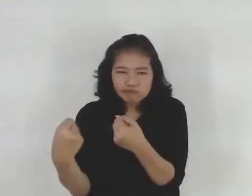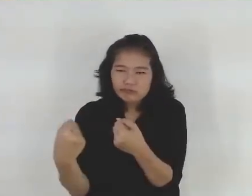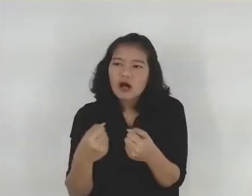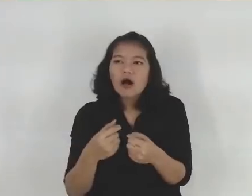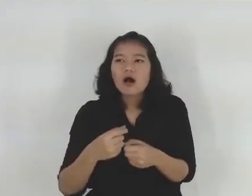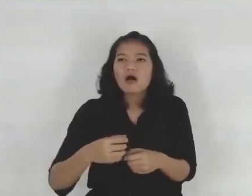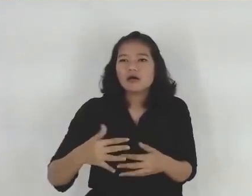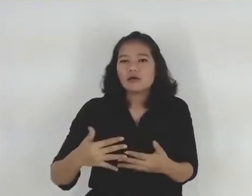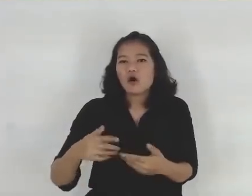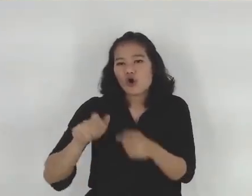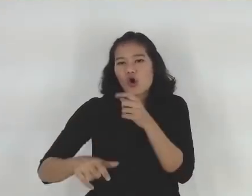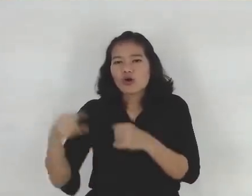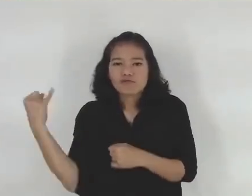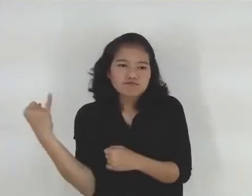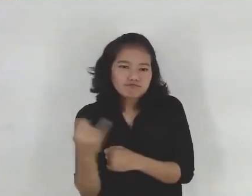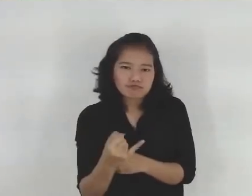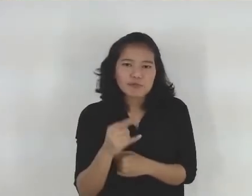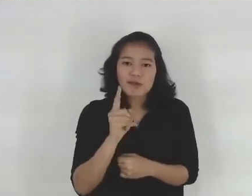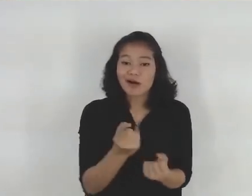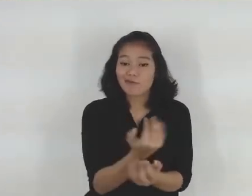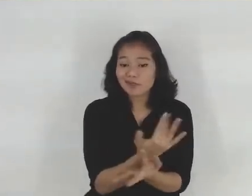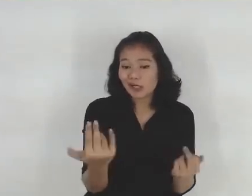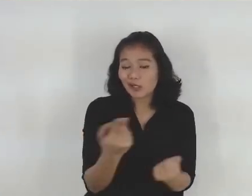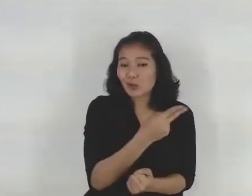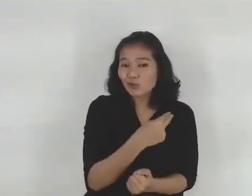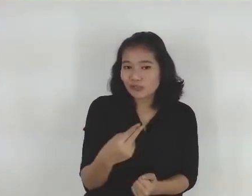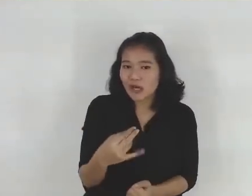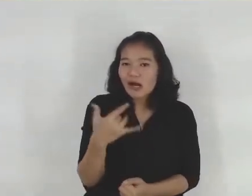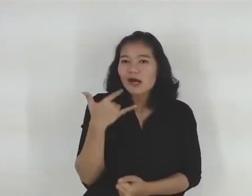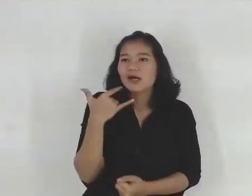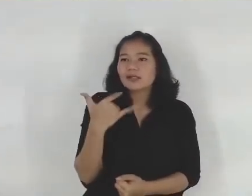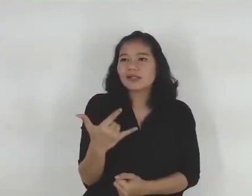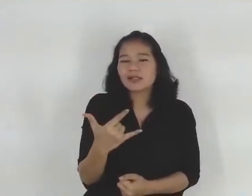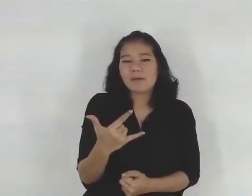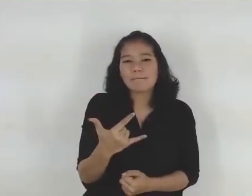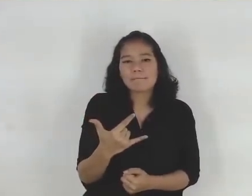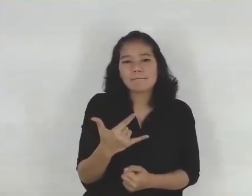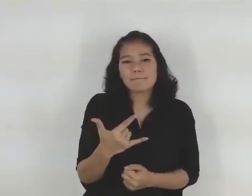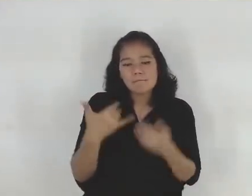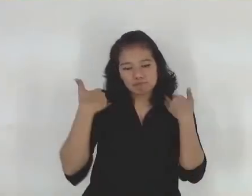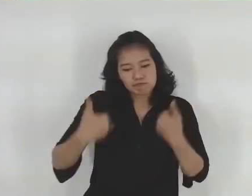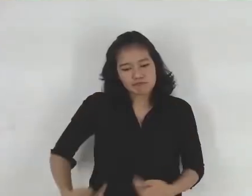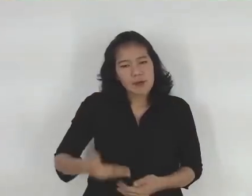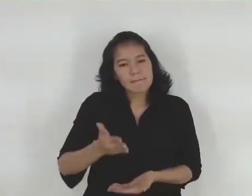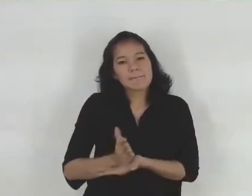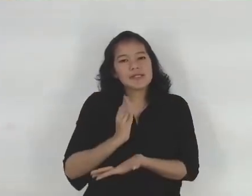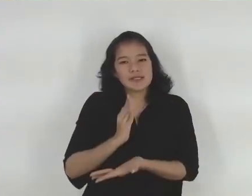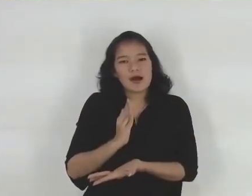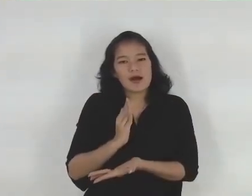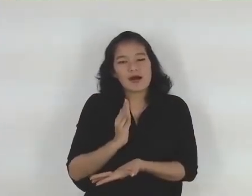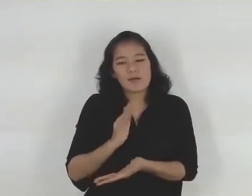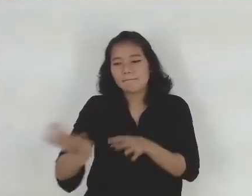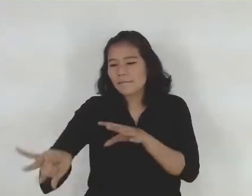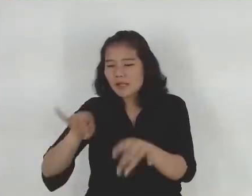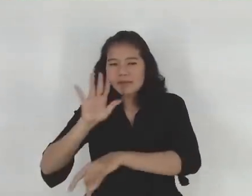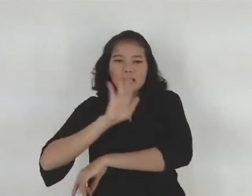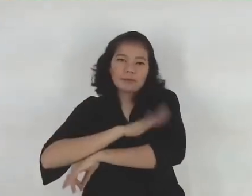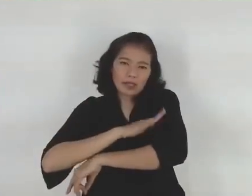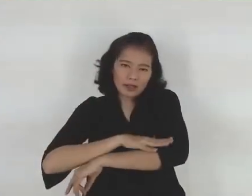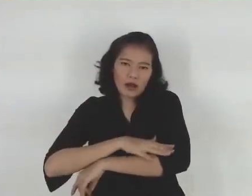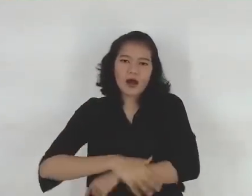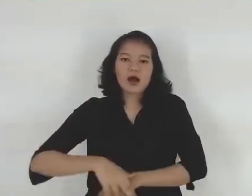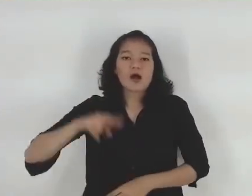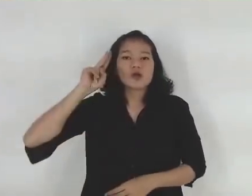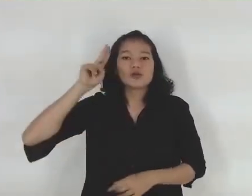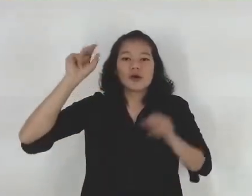hingga kami masyarakat Indonesia boleh bijak dalam menyaring berita yang ada engkau juga